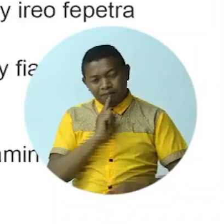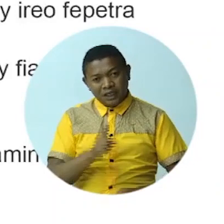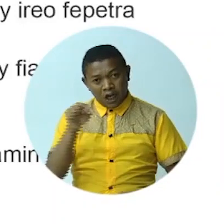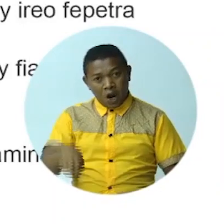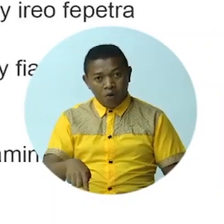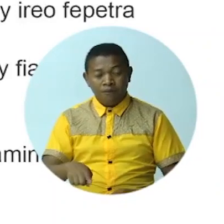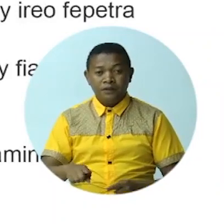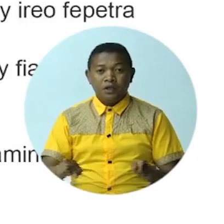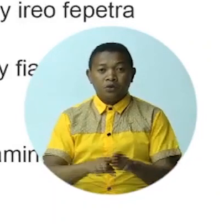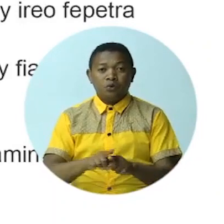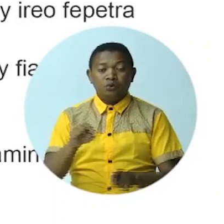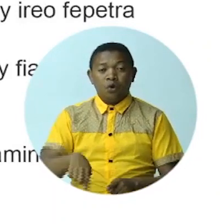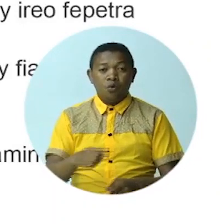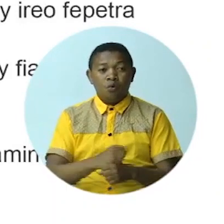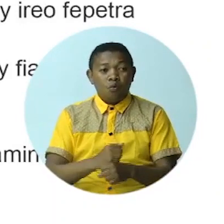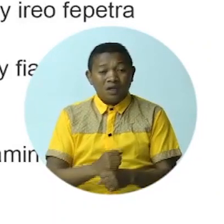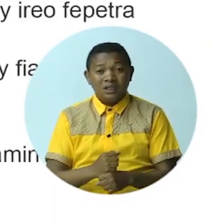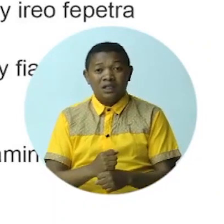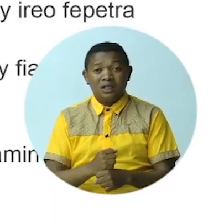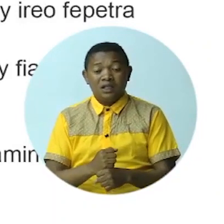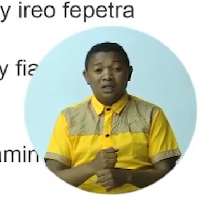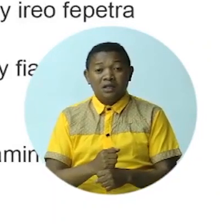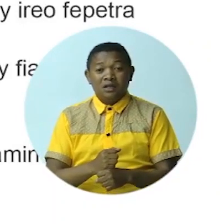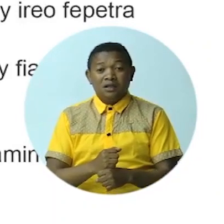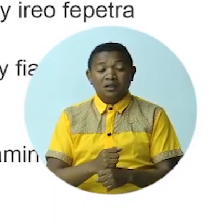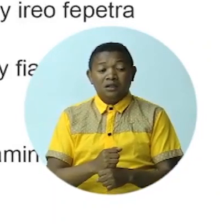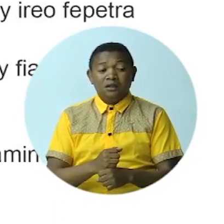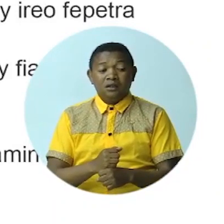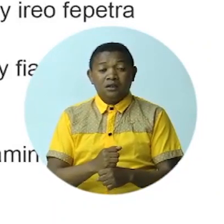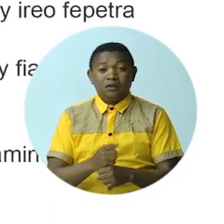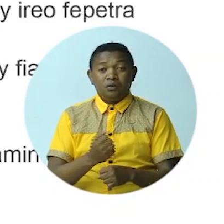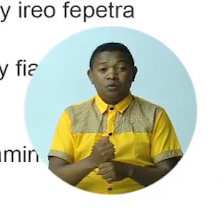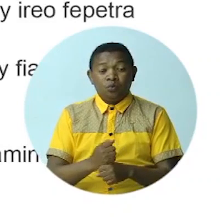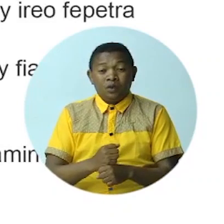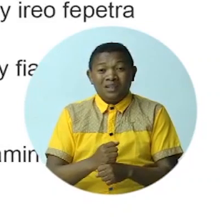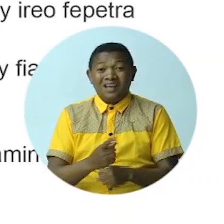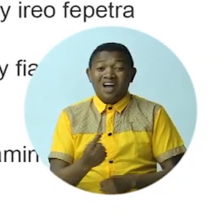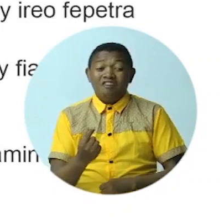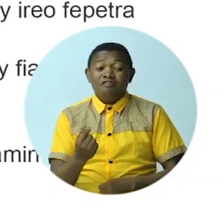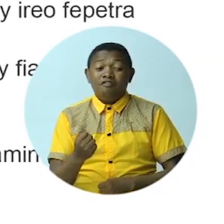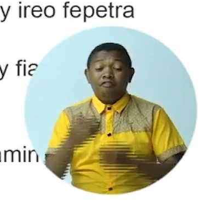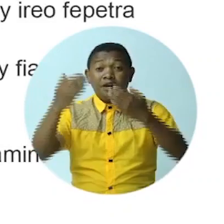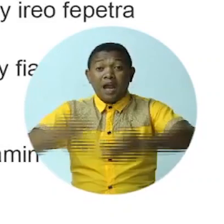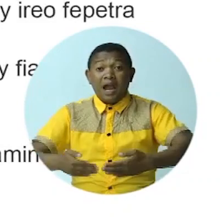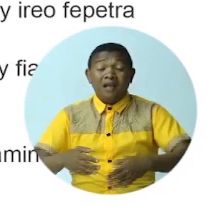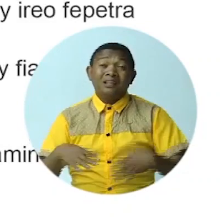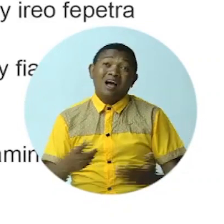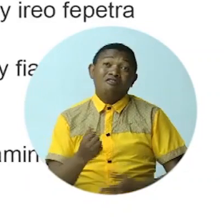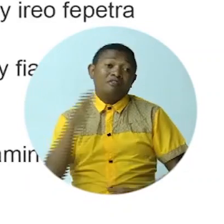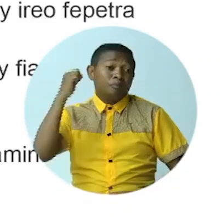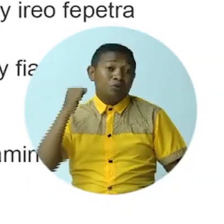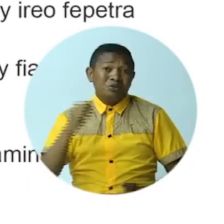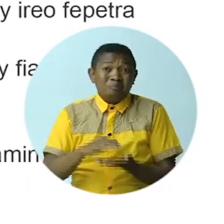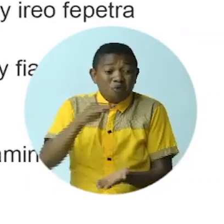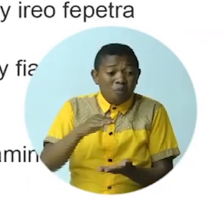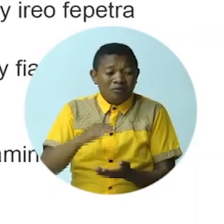tsy tokony misy ary tsy tokony atao mihitsy a ny mampisolotra ny sara-pitaterana manerana ny